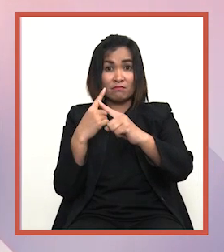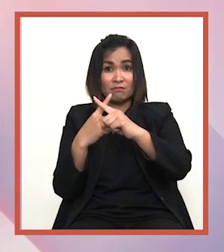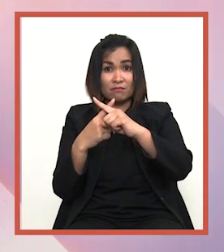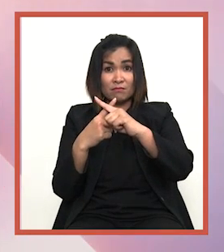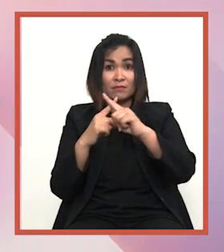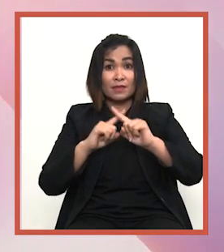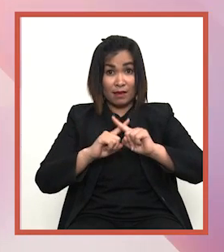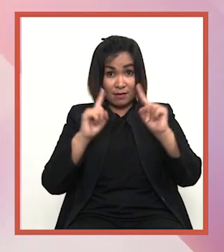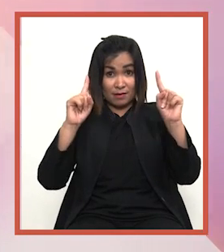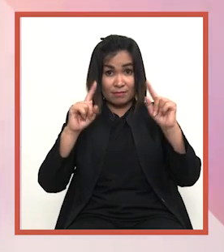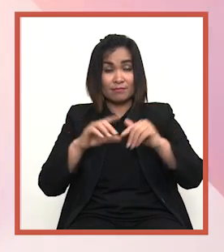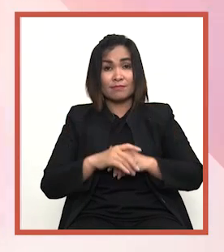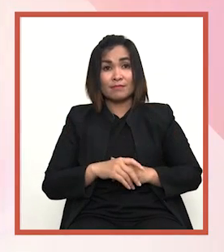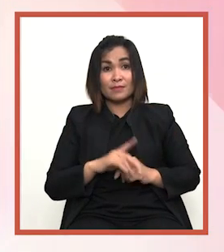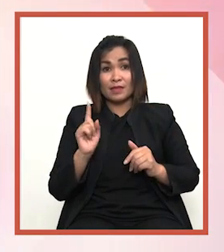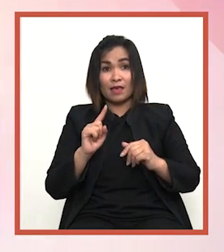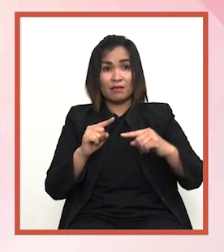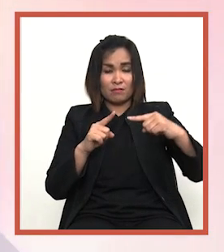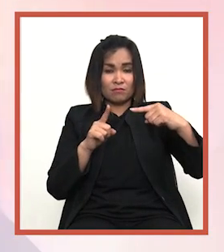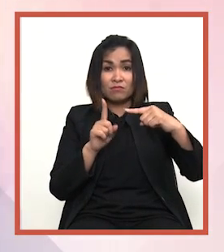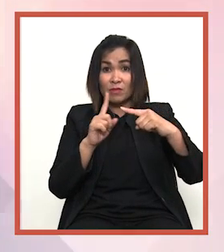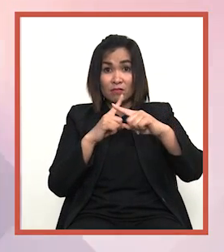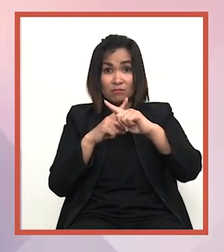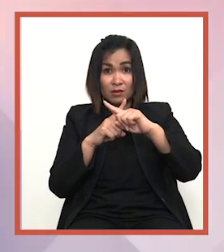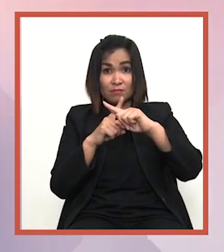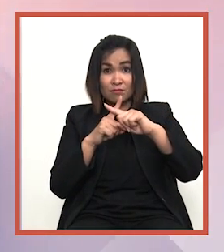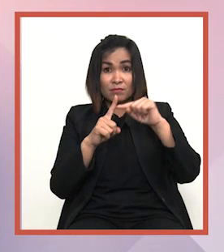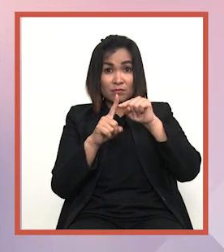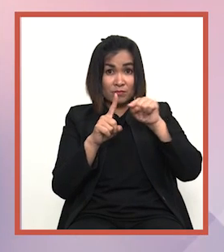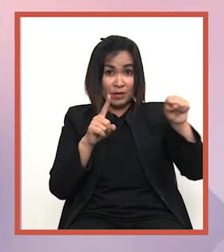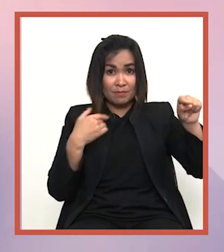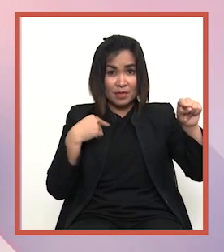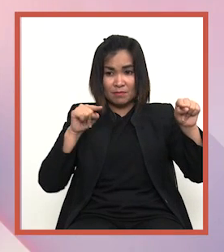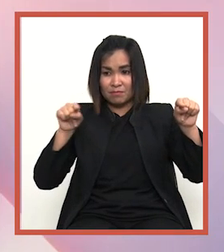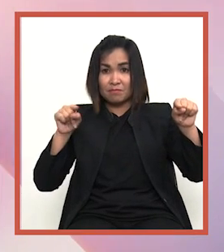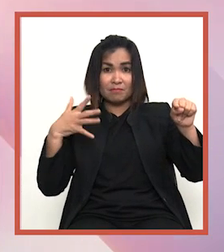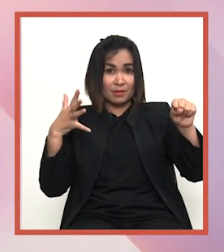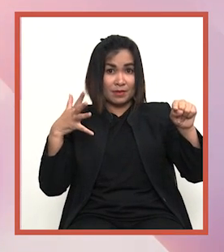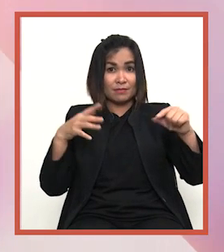แต่จะตัดเส้นนะครับทางด้านขวามือออกนะครับให้เหลือแต่เส้นเดียว